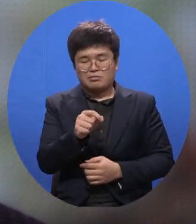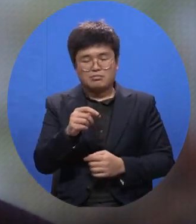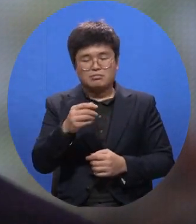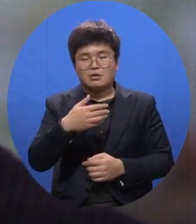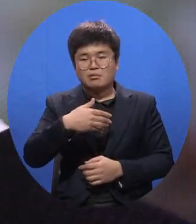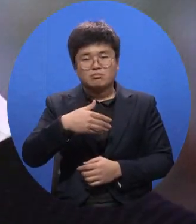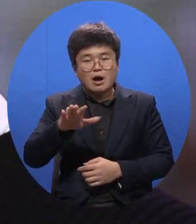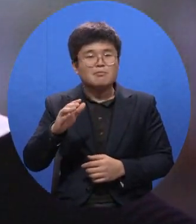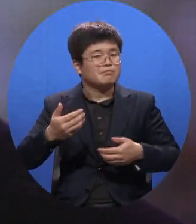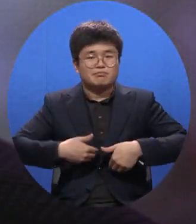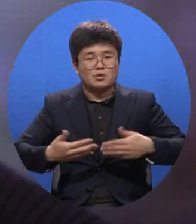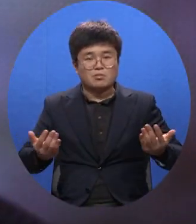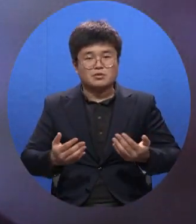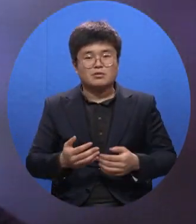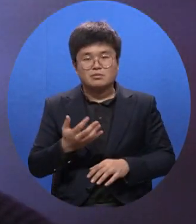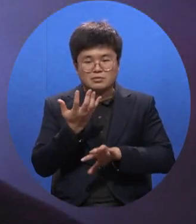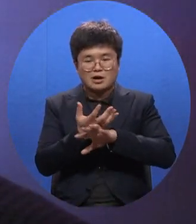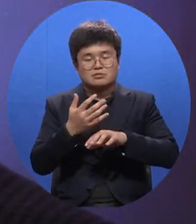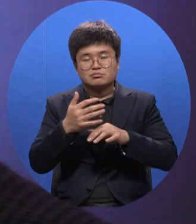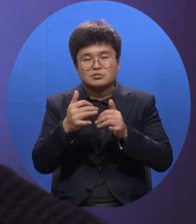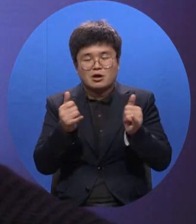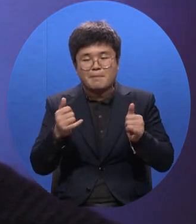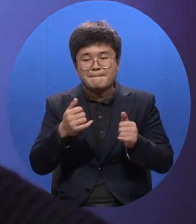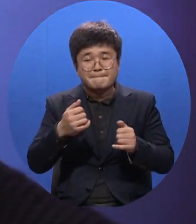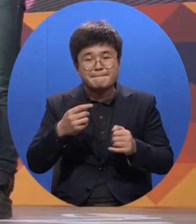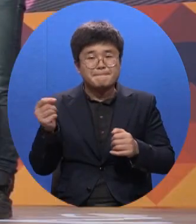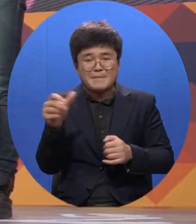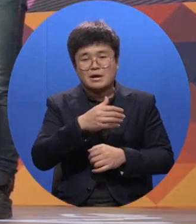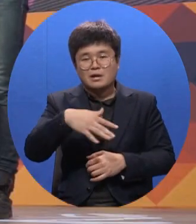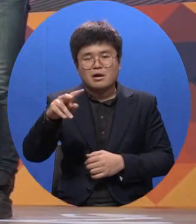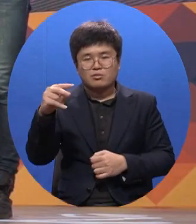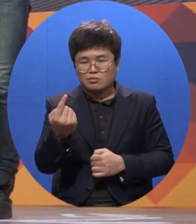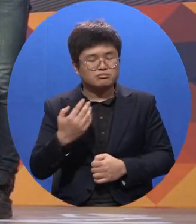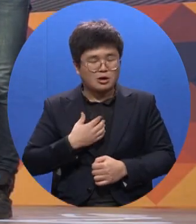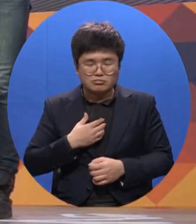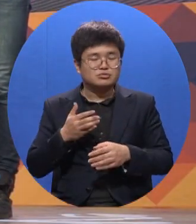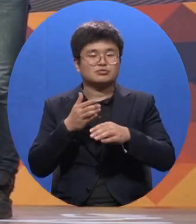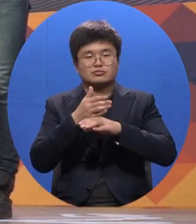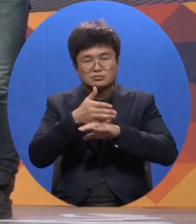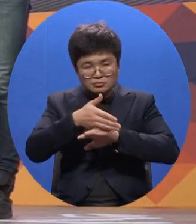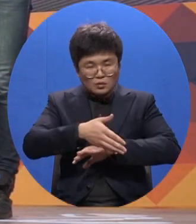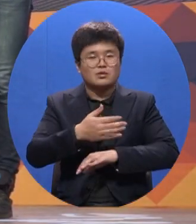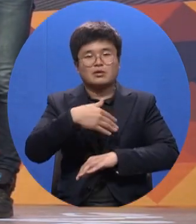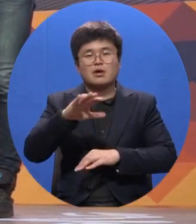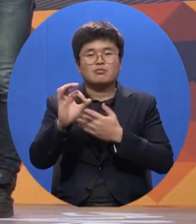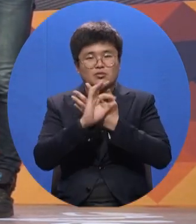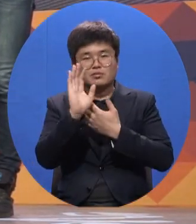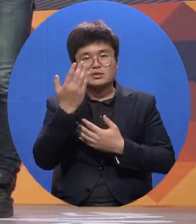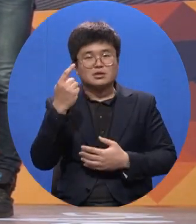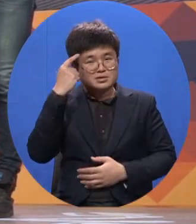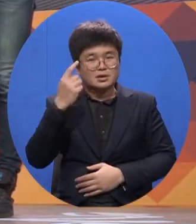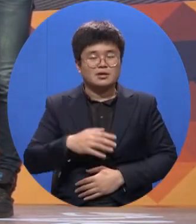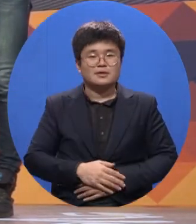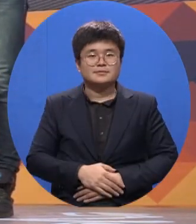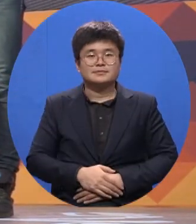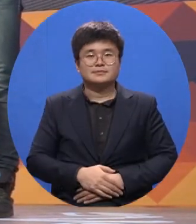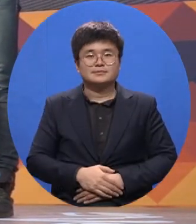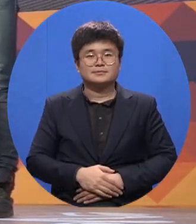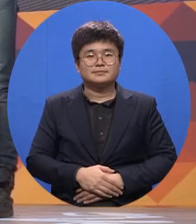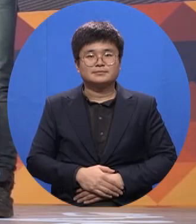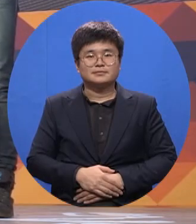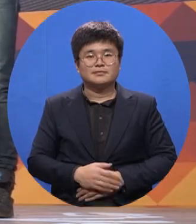했어 까 남들이 빨리 까도 우리 준이 까면 뜨지 뭐 굳이 그렇게 다 똑같은 속도로 갈 필요 없잖아요 그래서 이제